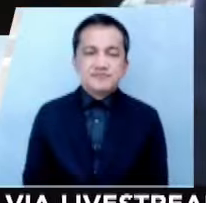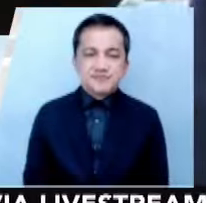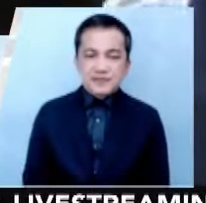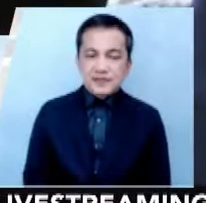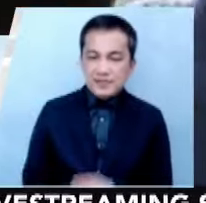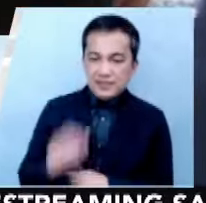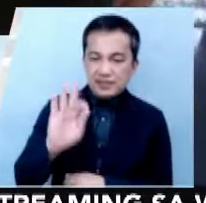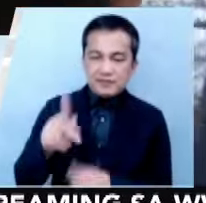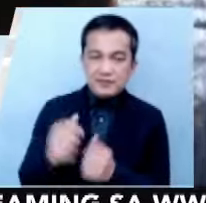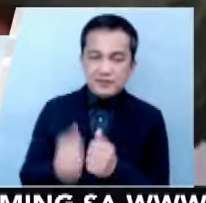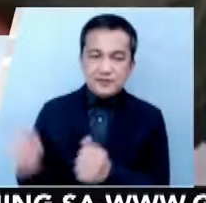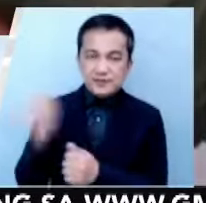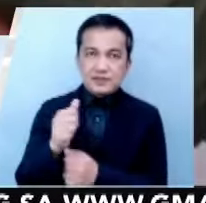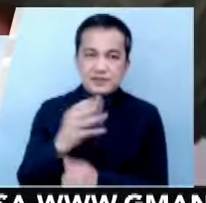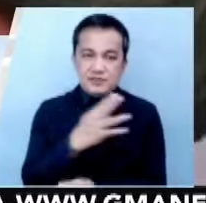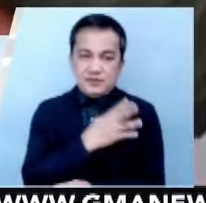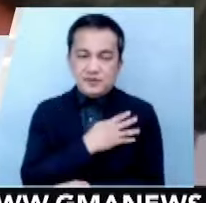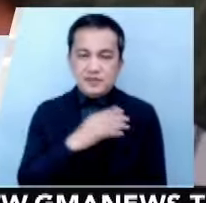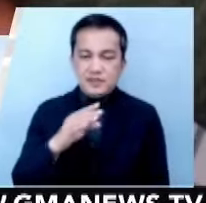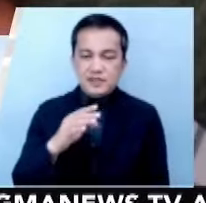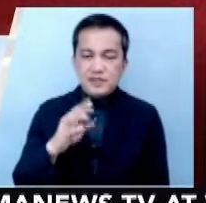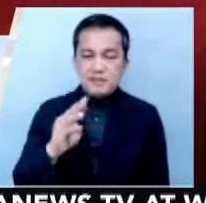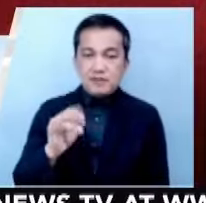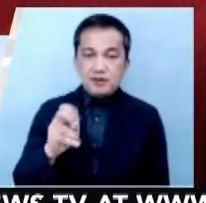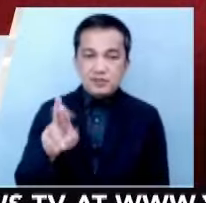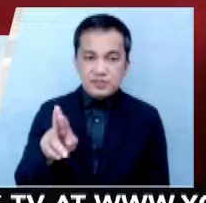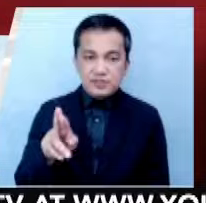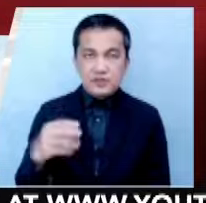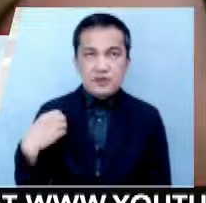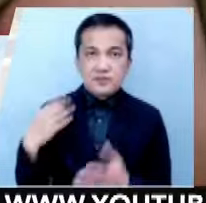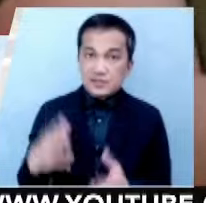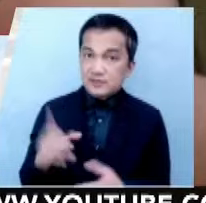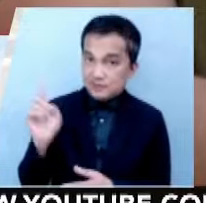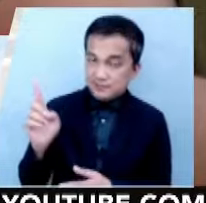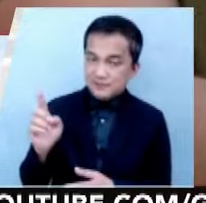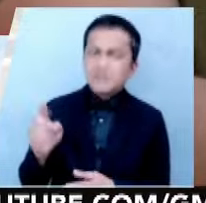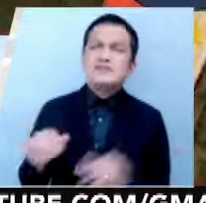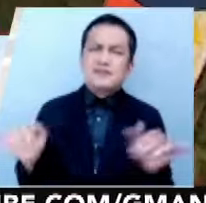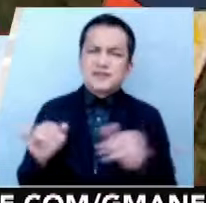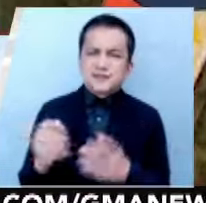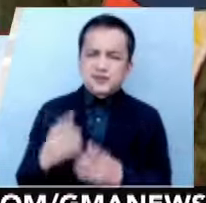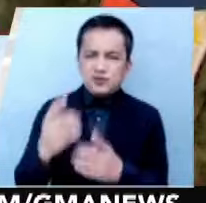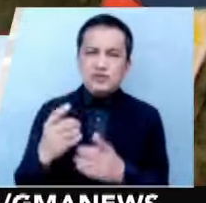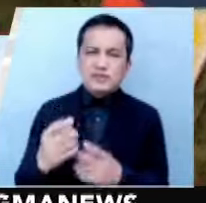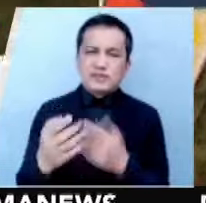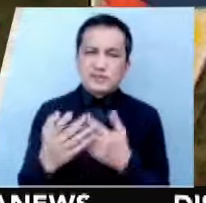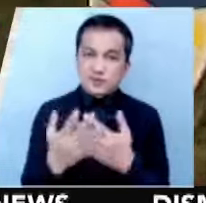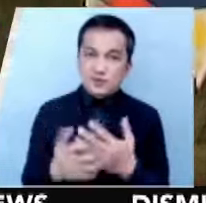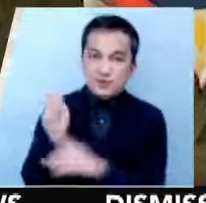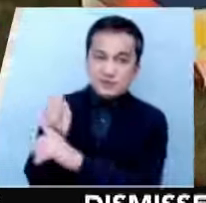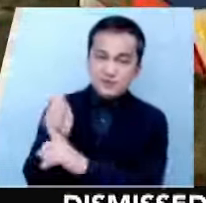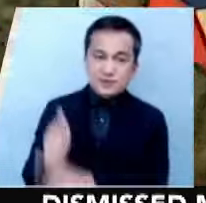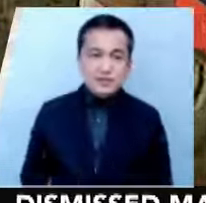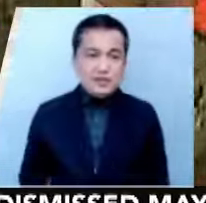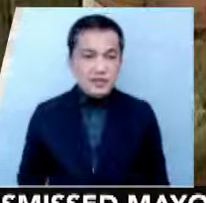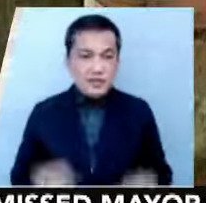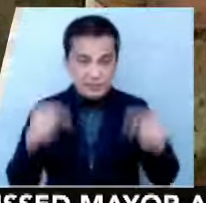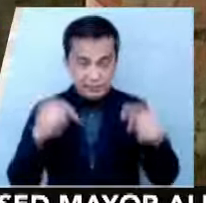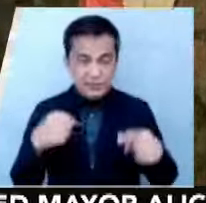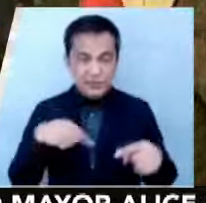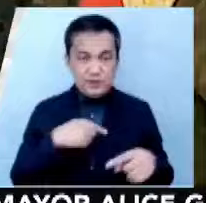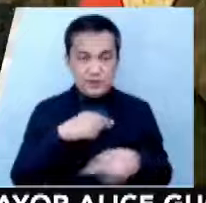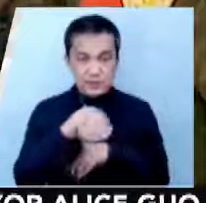General Romeo Broner at ilang opisyal nag-donate rin ng kanilang dugo. This is our way of giving back also to the